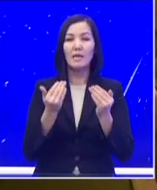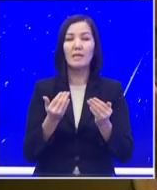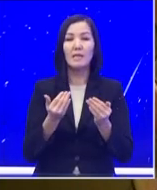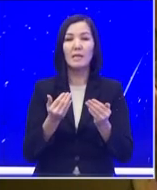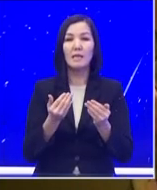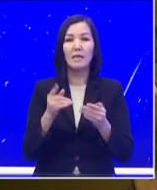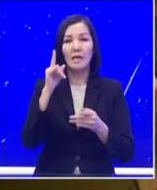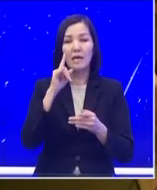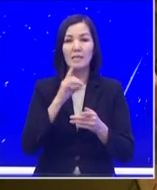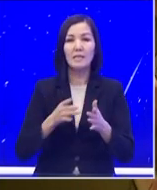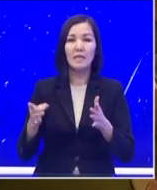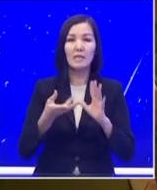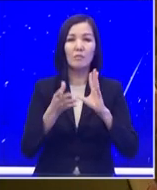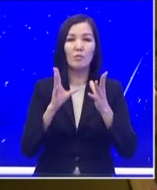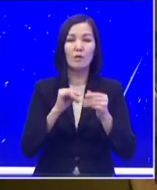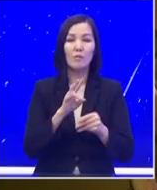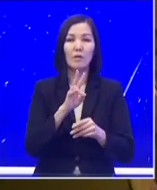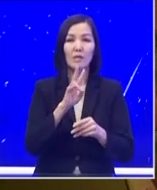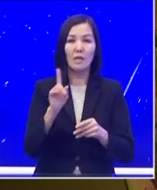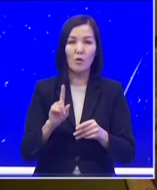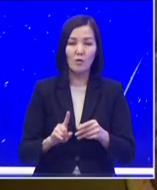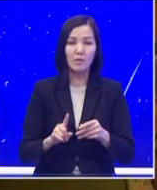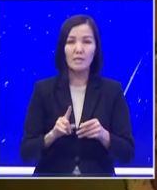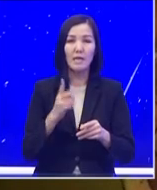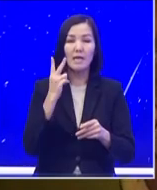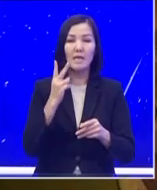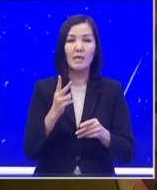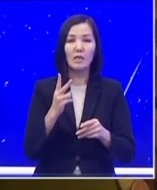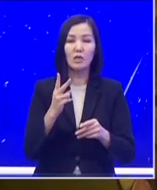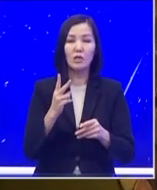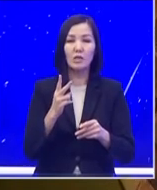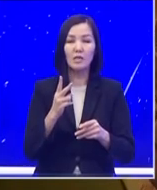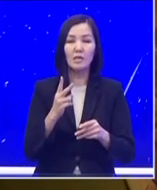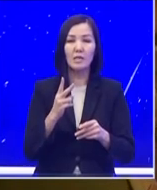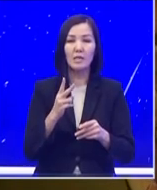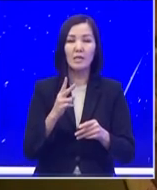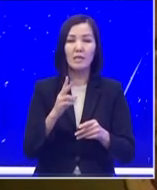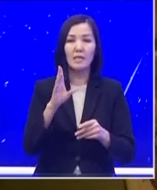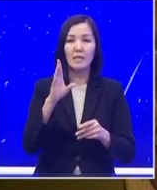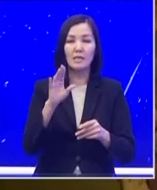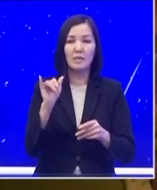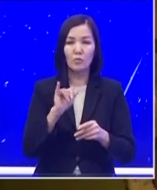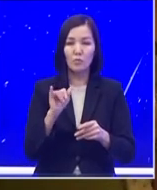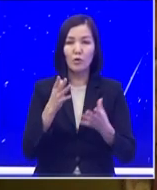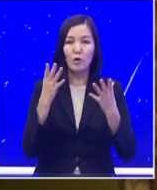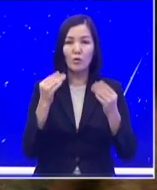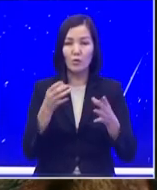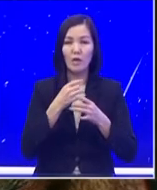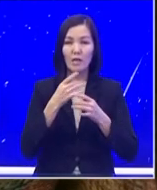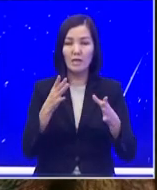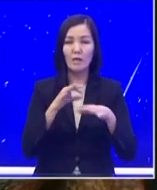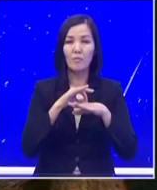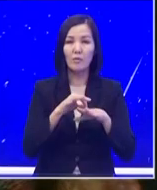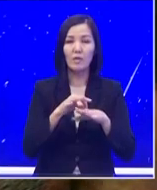Қазақстан Республикасы бойынша наурыз айының екінші сенбісі жерге орналастыру күн атап өтіледі.